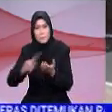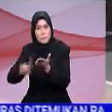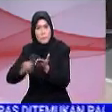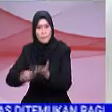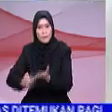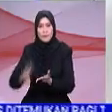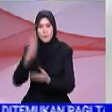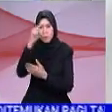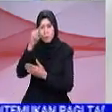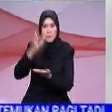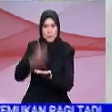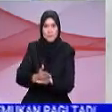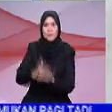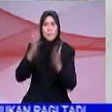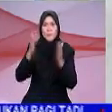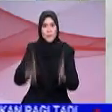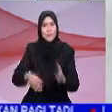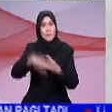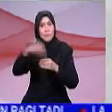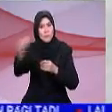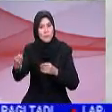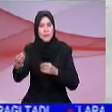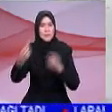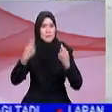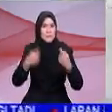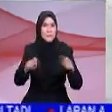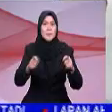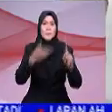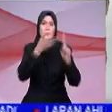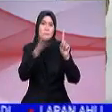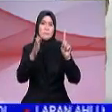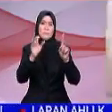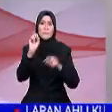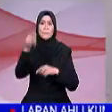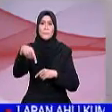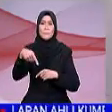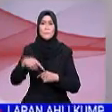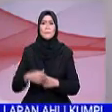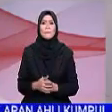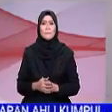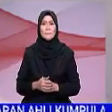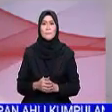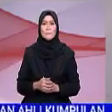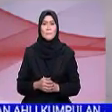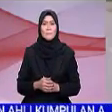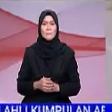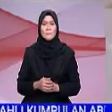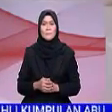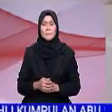bagi menyekat pergerakan orang ramai yang didapati cuba melanggar SOP.